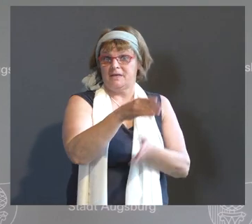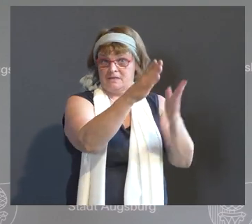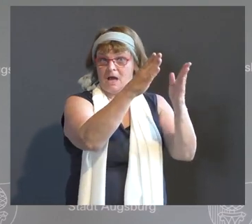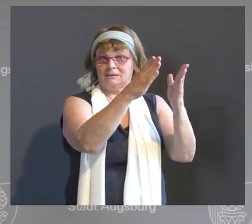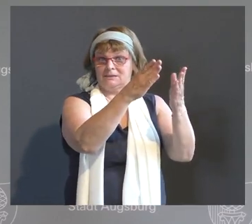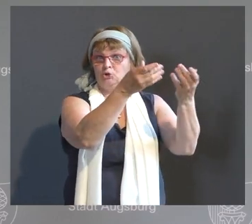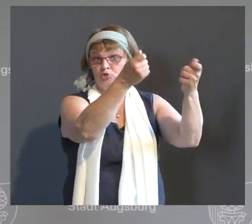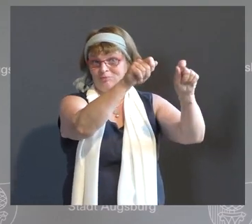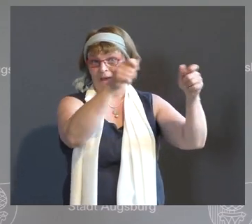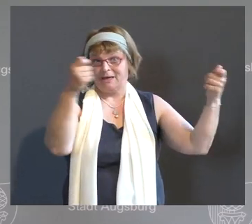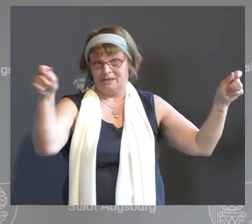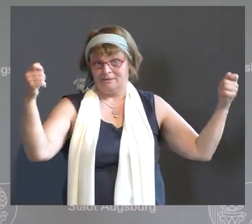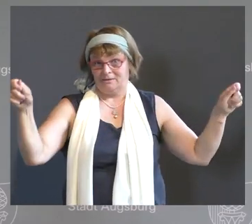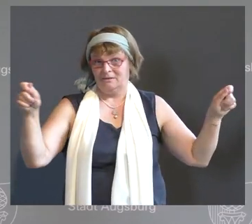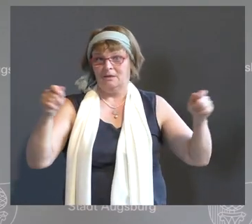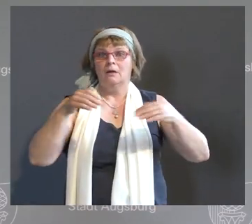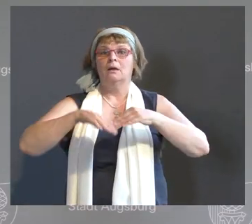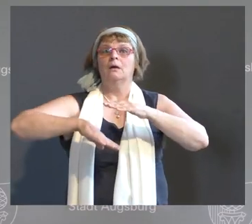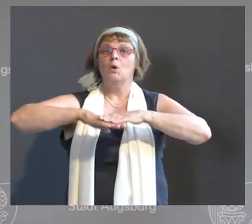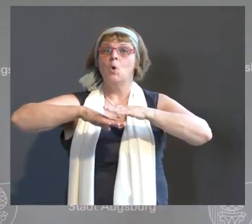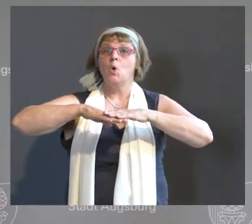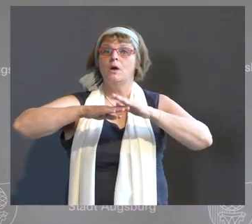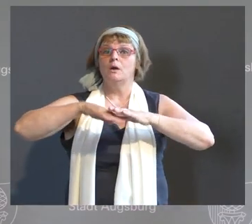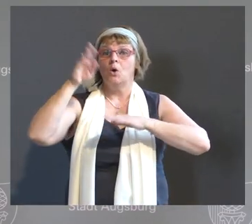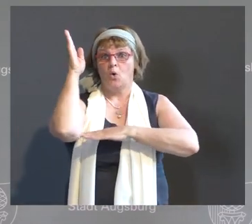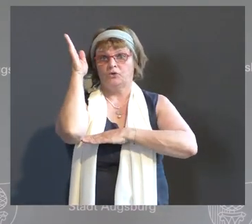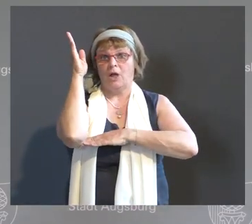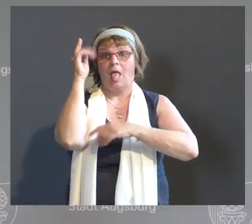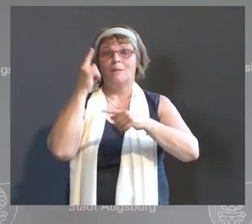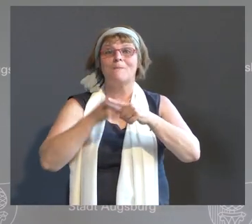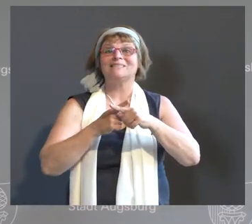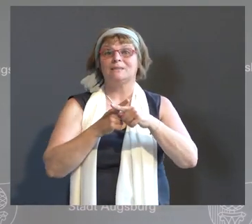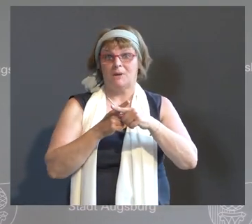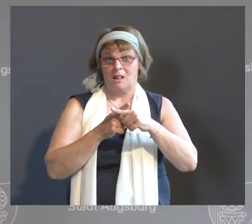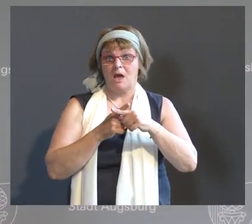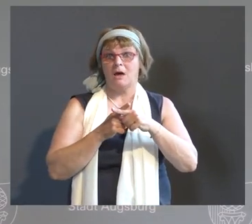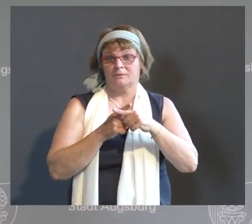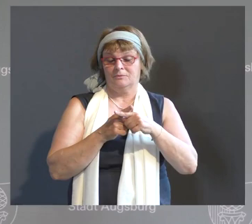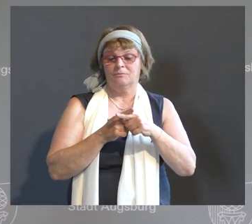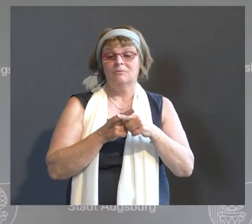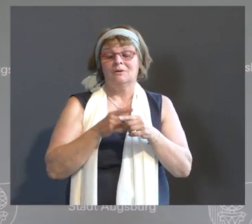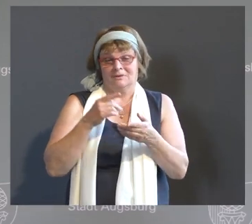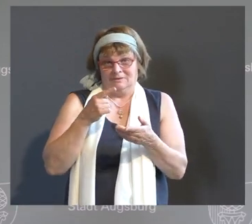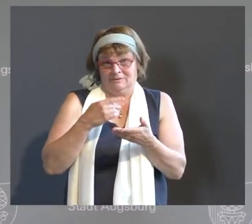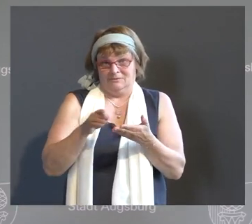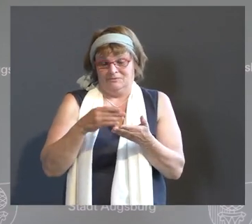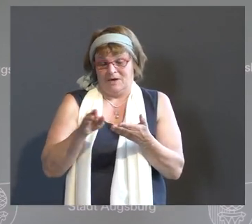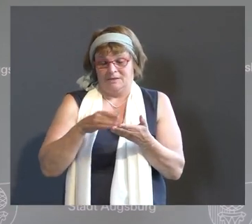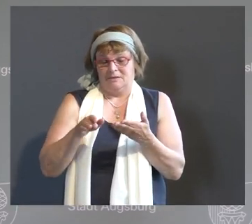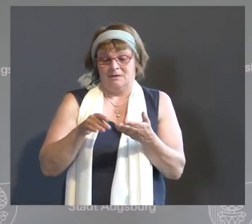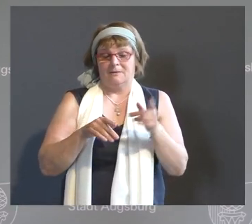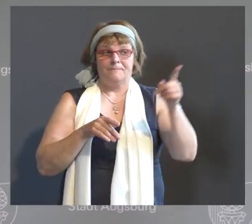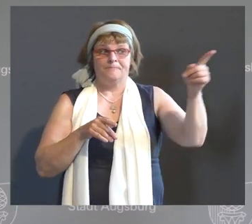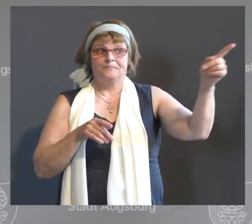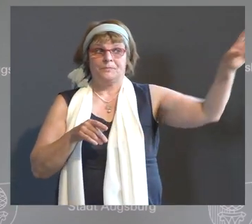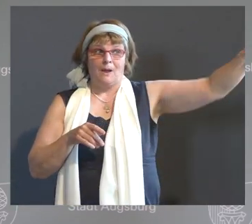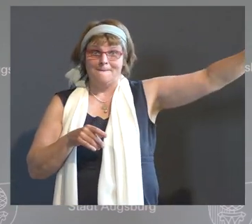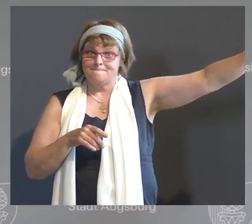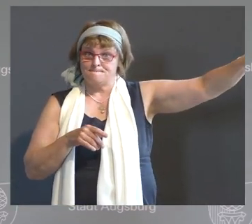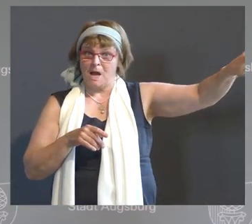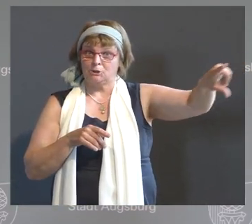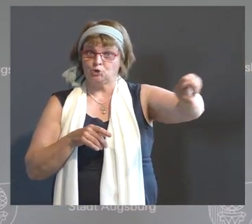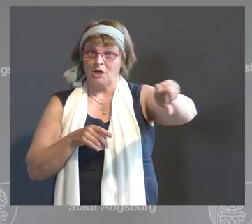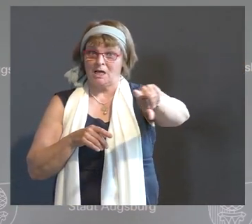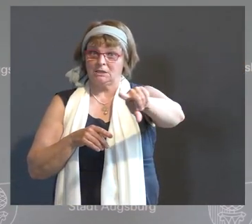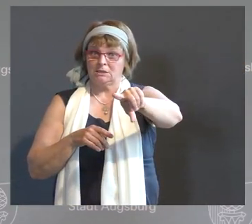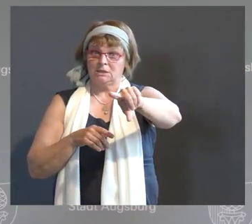Höhe des jetzigen Hotels Maximilians. Und wir werden die Maximilianstraße in ihrer Breite hin zum Rathausplatz, hin zum Moritzplatz auf der